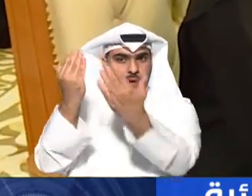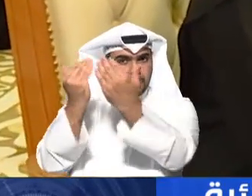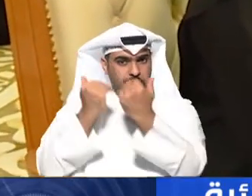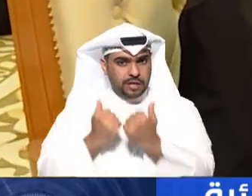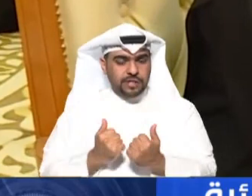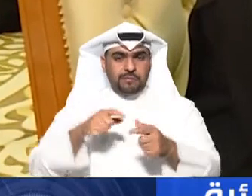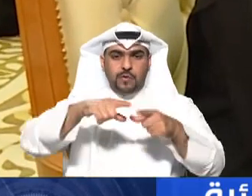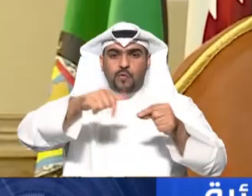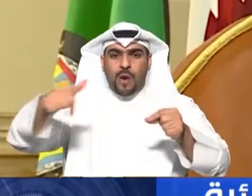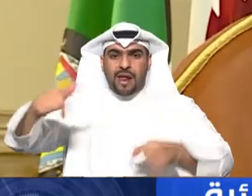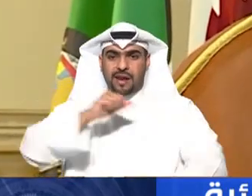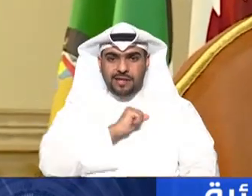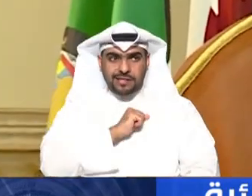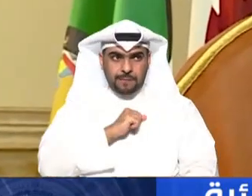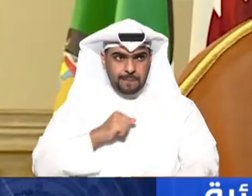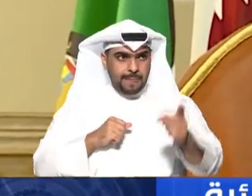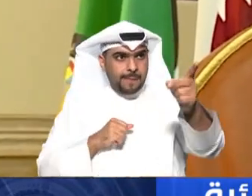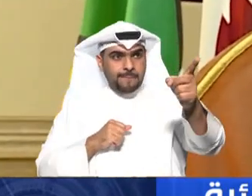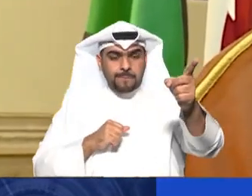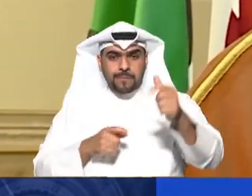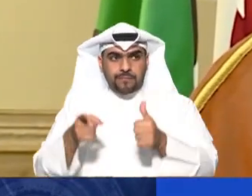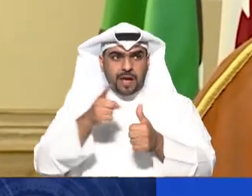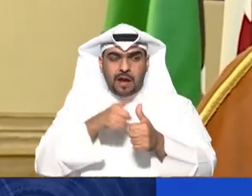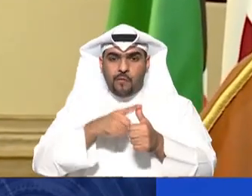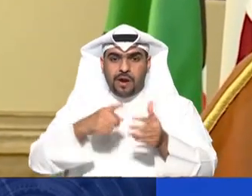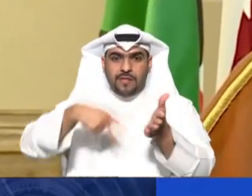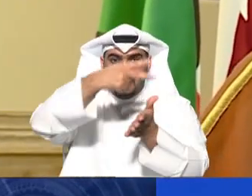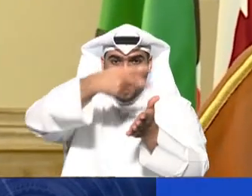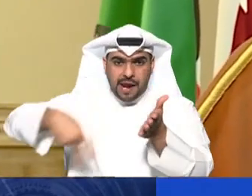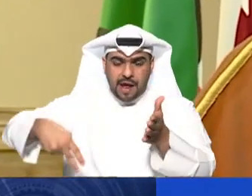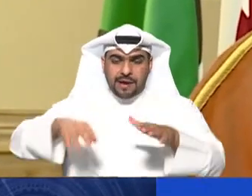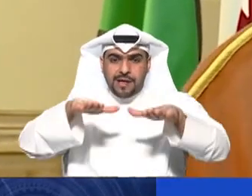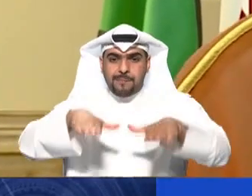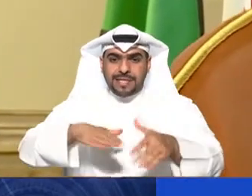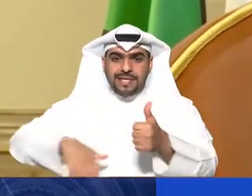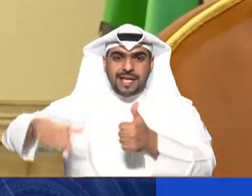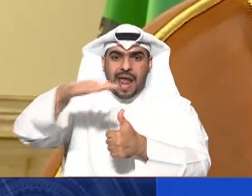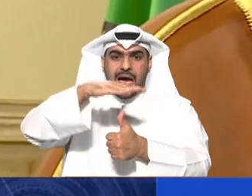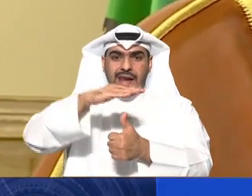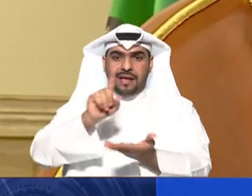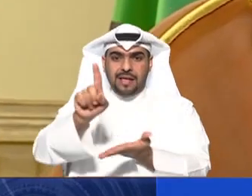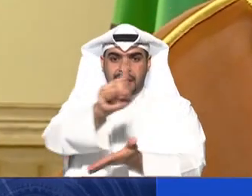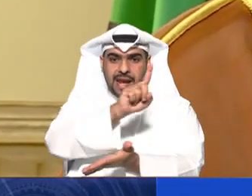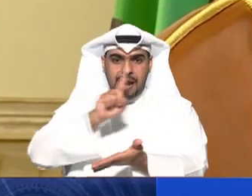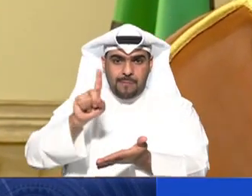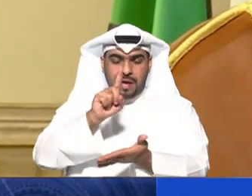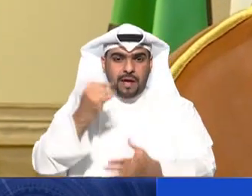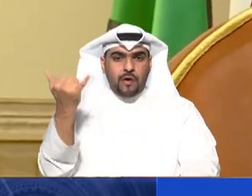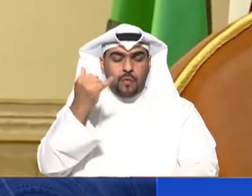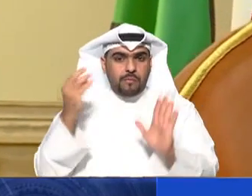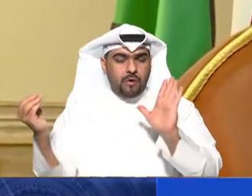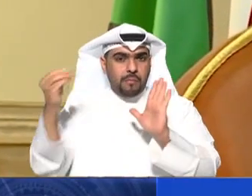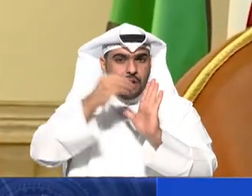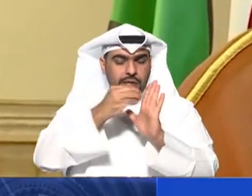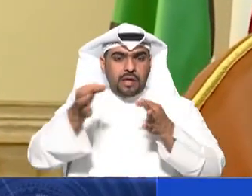من أهمها تنفيذ قرارات المجلس الأعلى الخاصة بالبيئة ووضع خطط استراتيجية للمرحلة القادمة